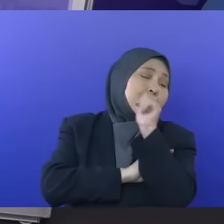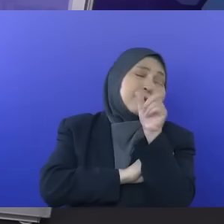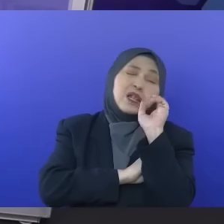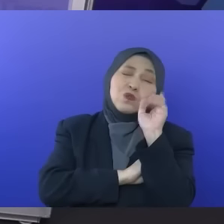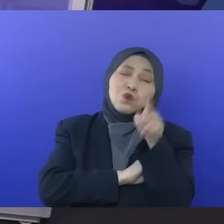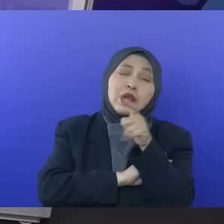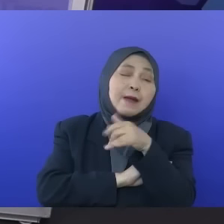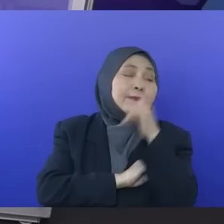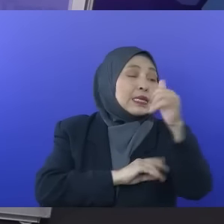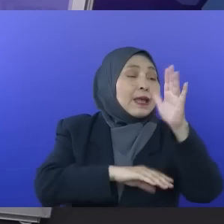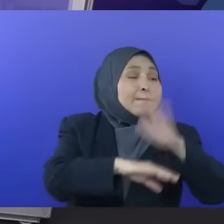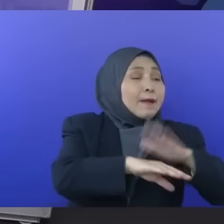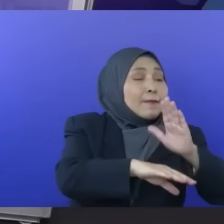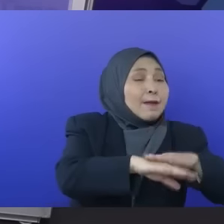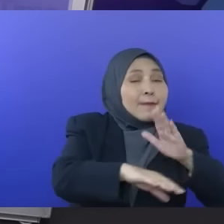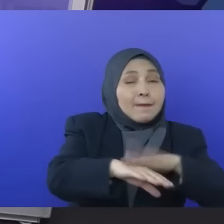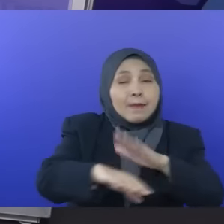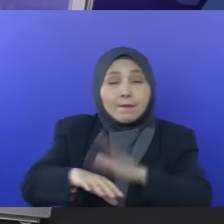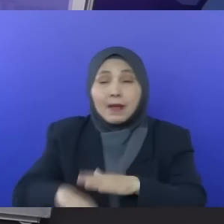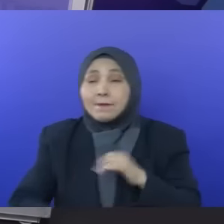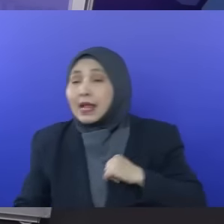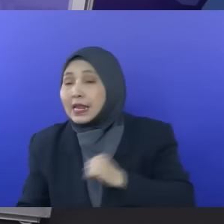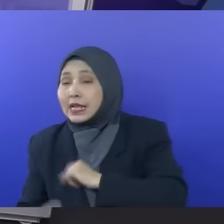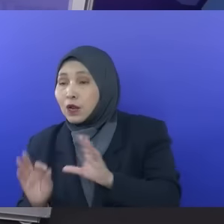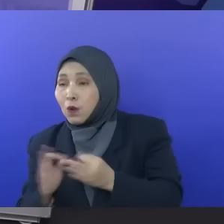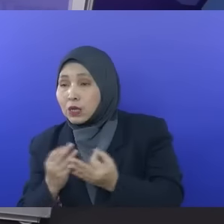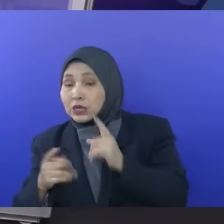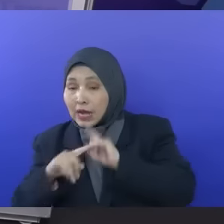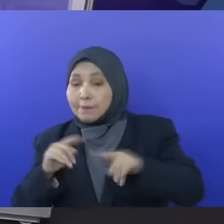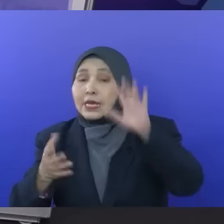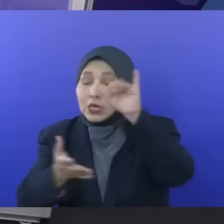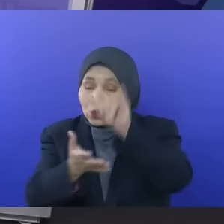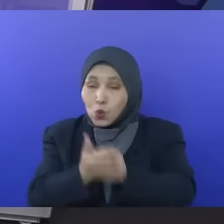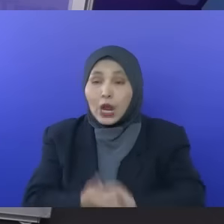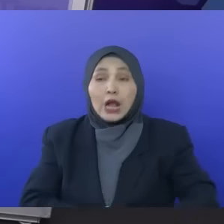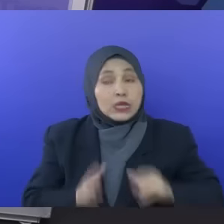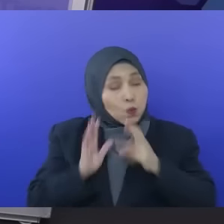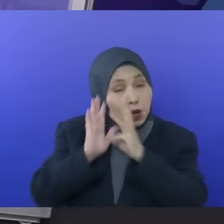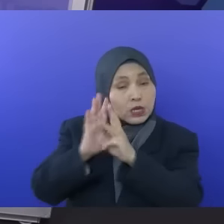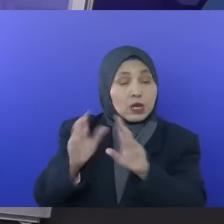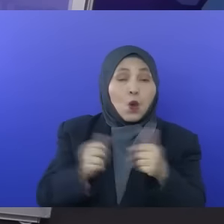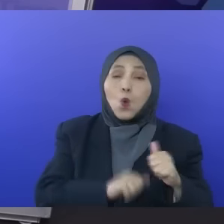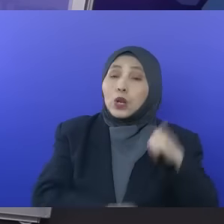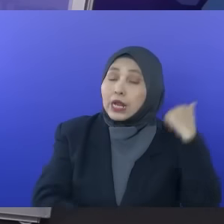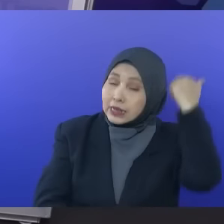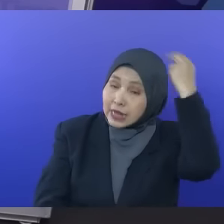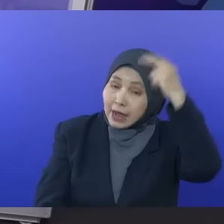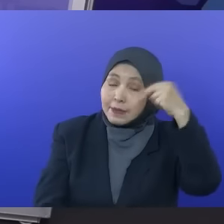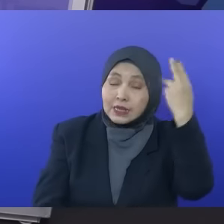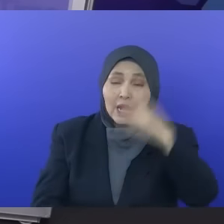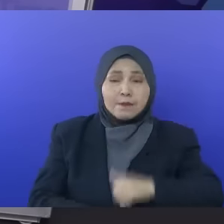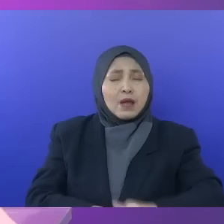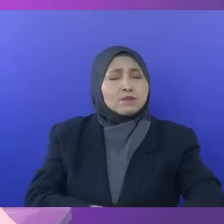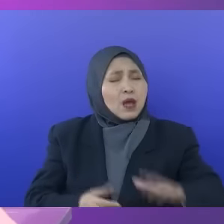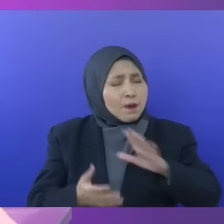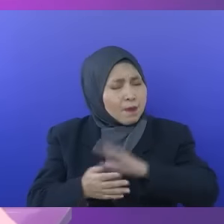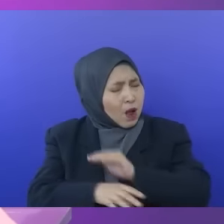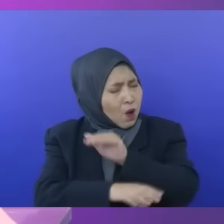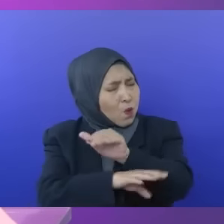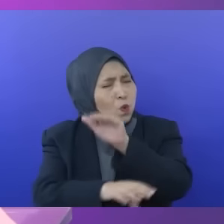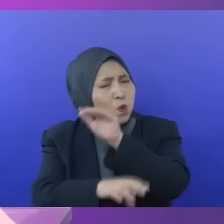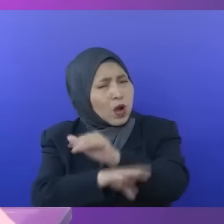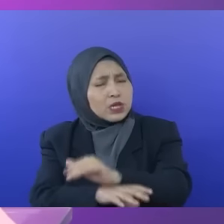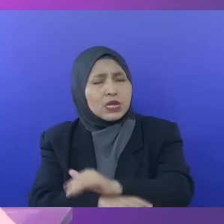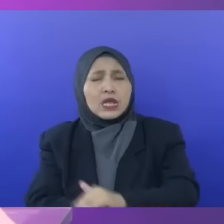Ingatkan orang lain ahli keluarga tapi itulah yang diwakili oleh nabi-nabi mereka pejuang kode tauhid dan taqwa